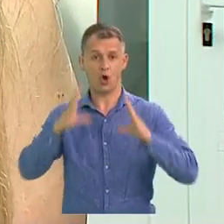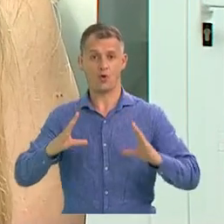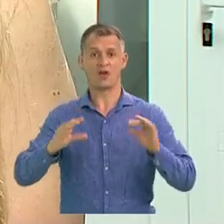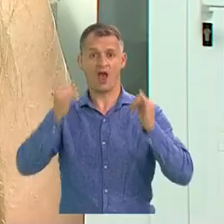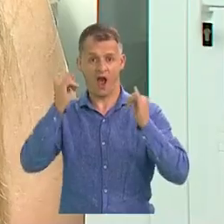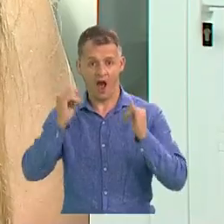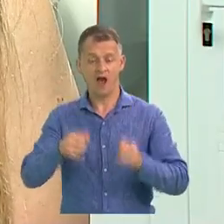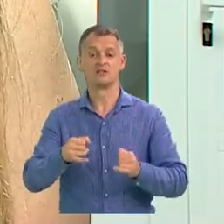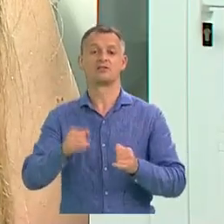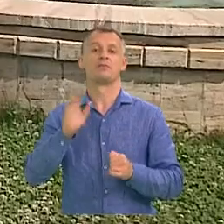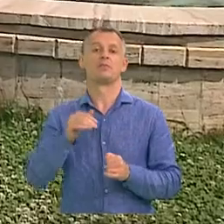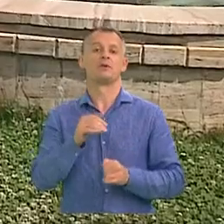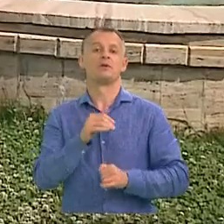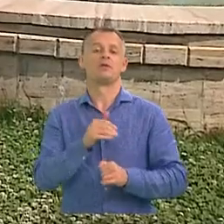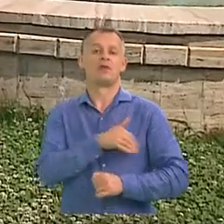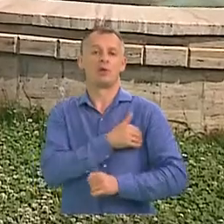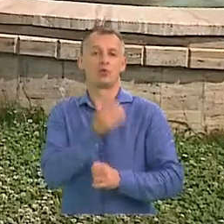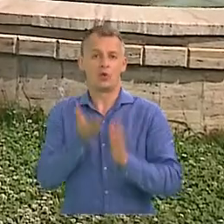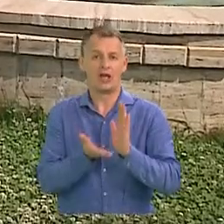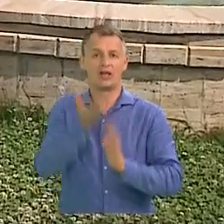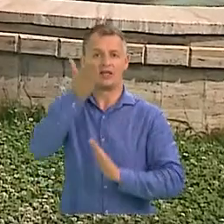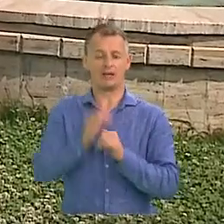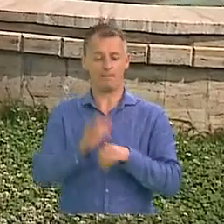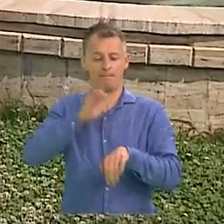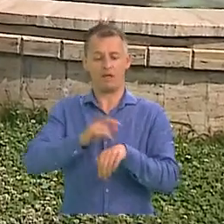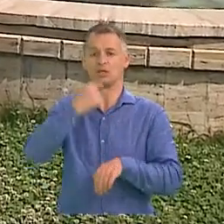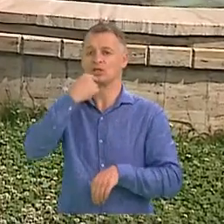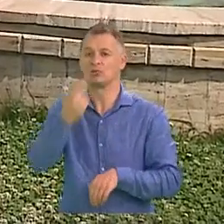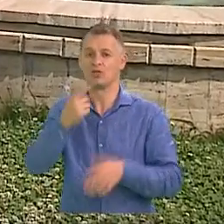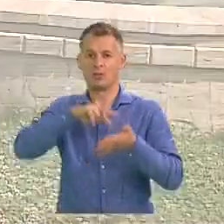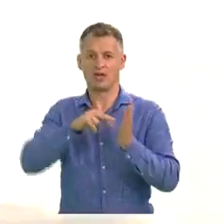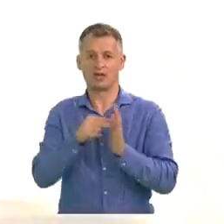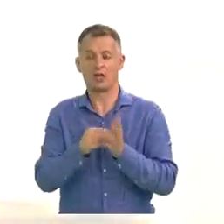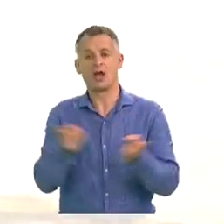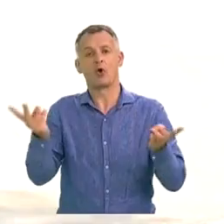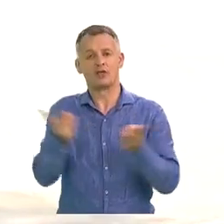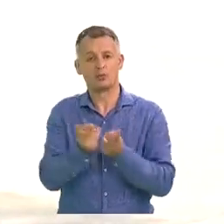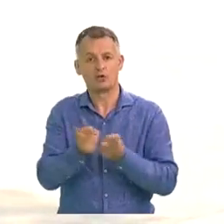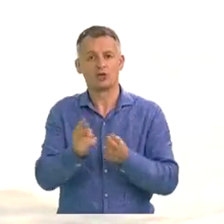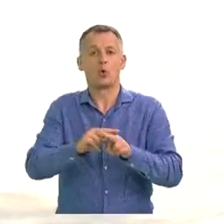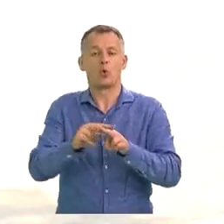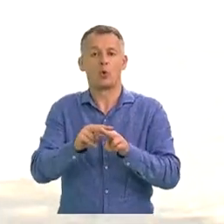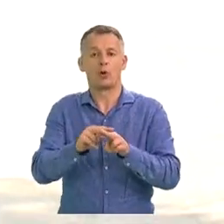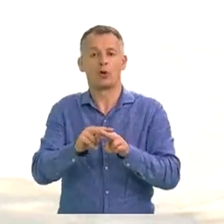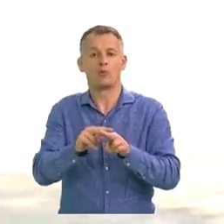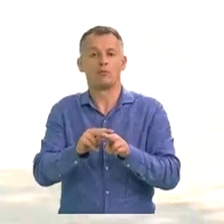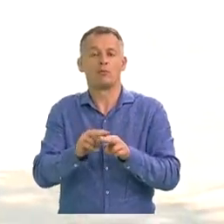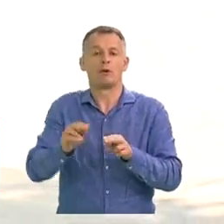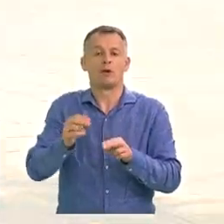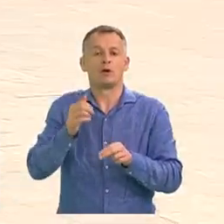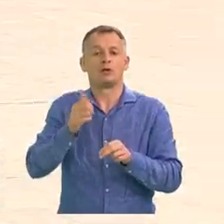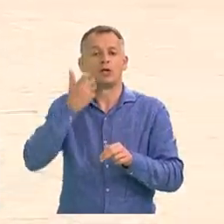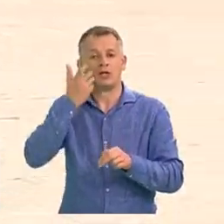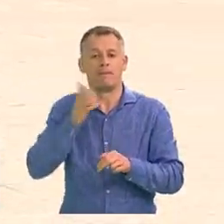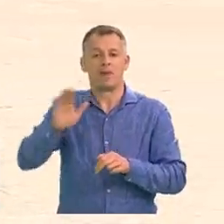parte de temperaturi ridicate. Medicii ne sfătuiesc să ne pregătim corespunzător atunci când plecăm de acasă. Arsurile solare sunt de evitat pentru